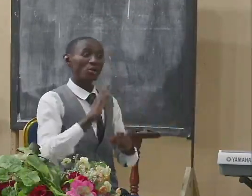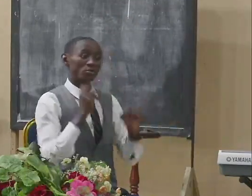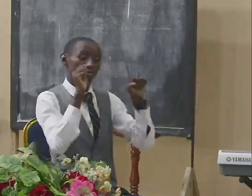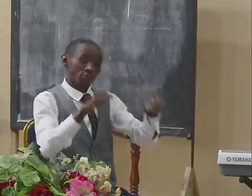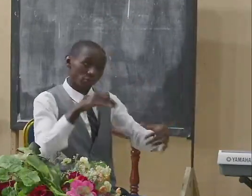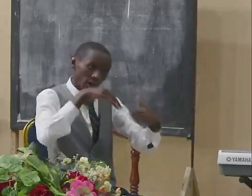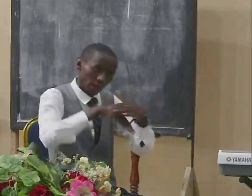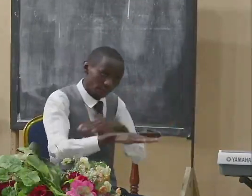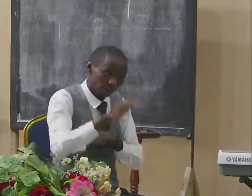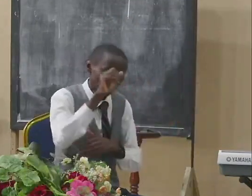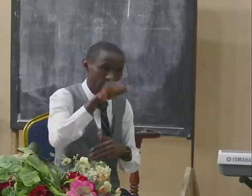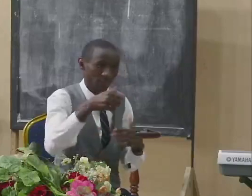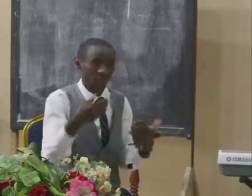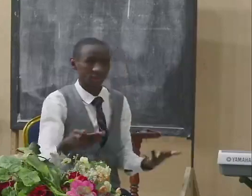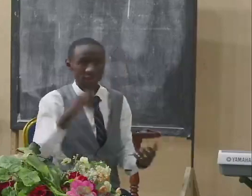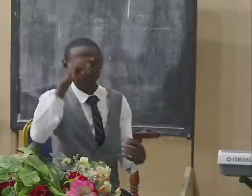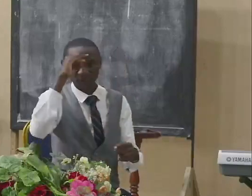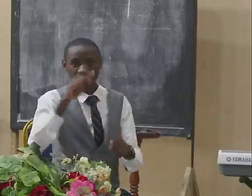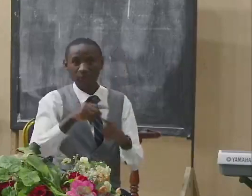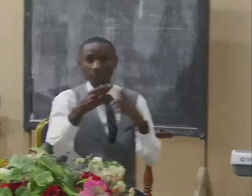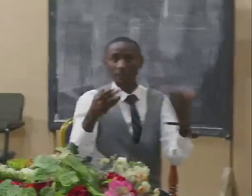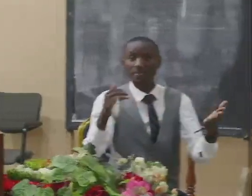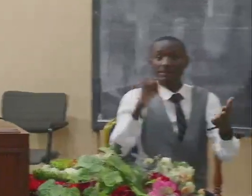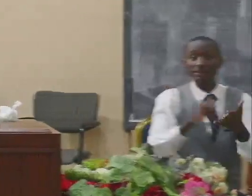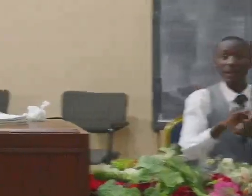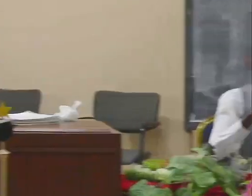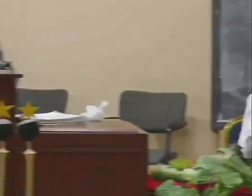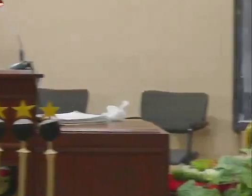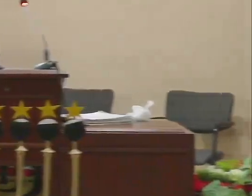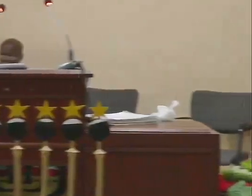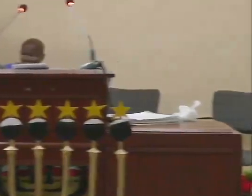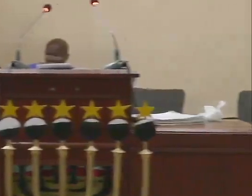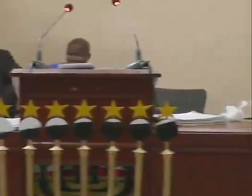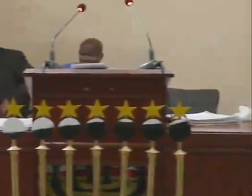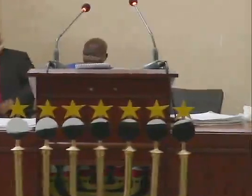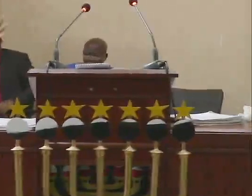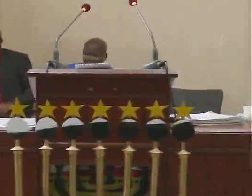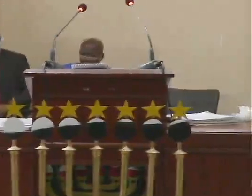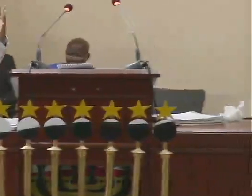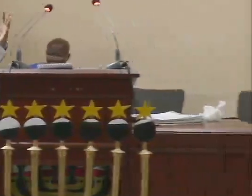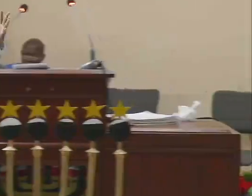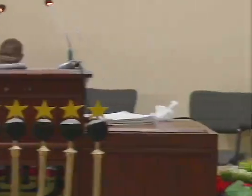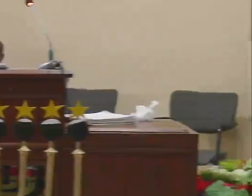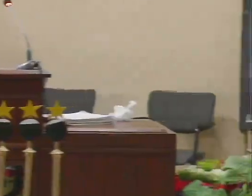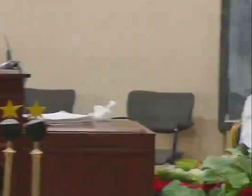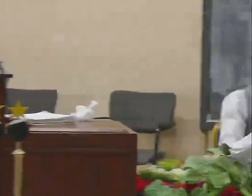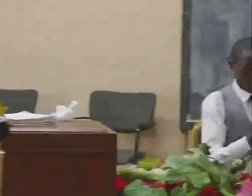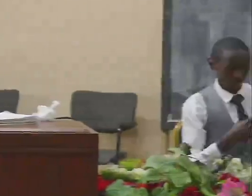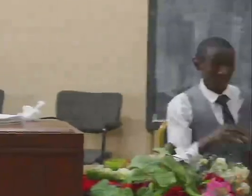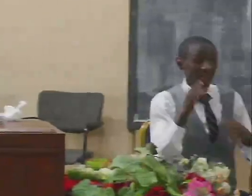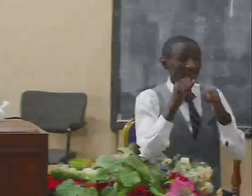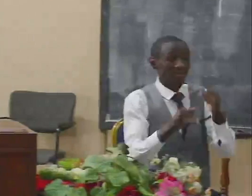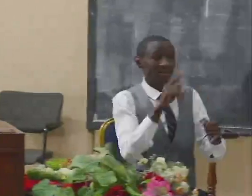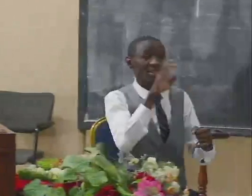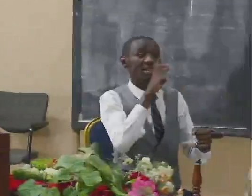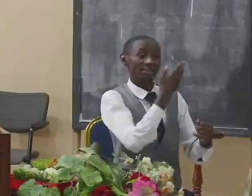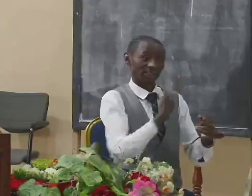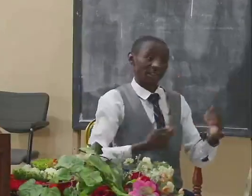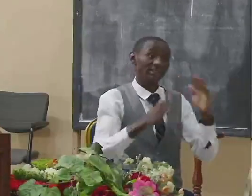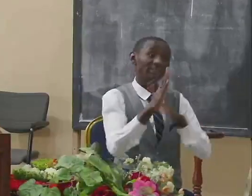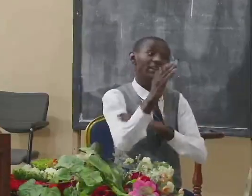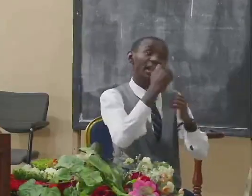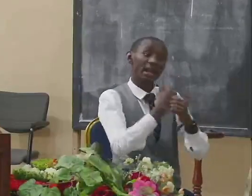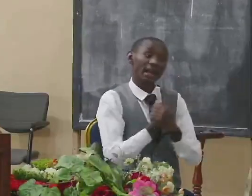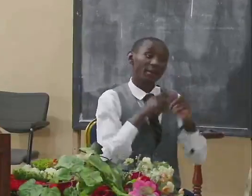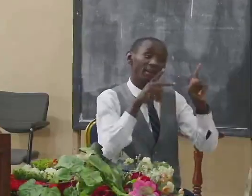kuingia. Ndio. Frère, ndugu, ça dépend seulement de ton cœur. Ha, inatokana tu na moyo wako. Kama kabisa uko mnyofu, Mungu